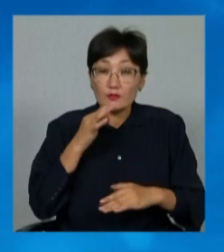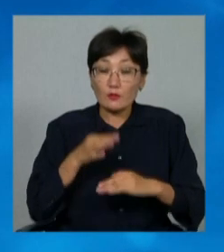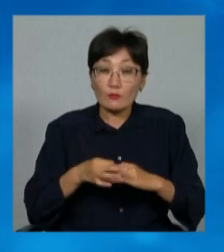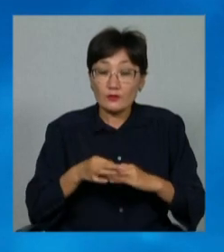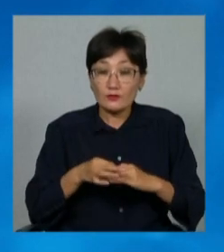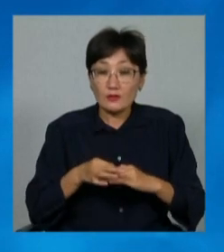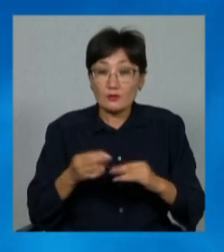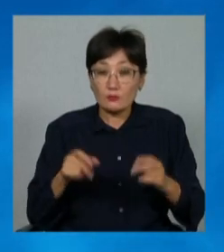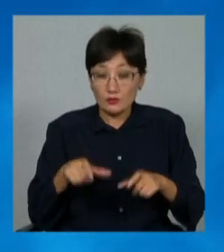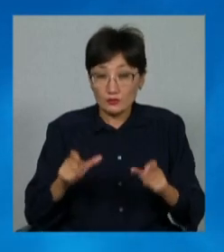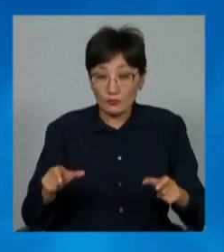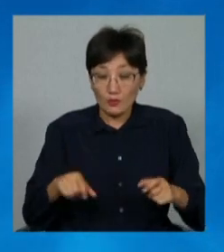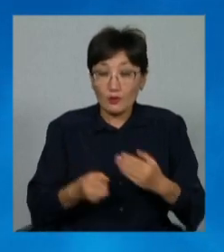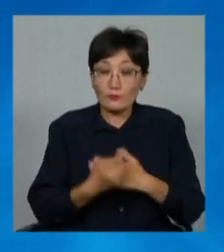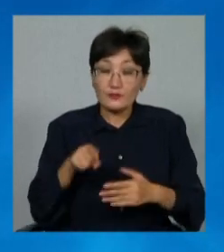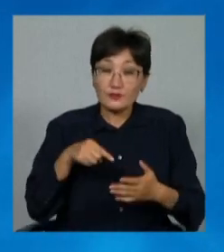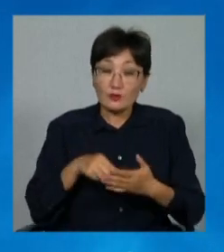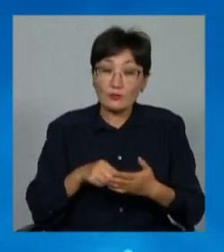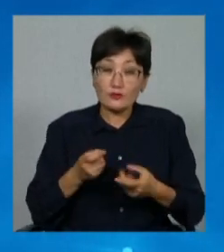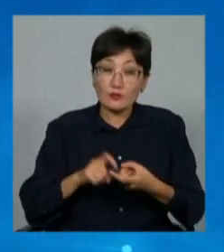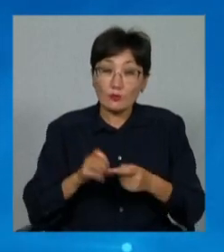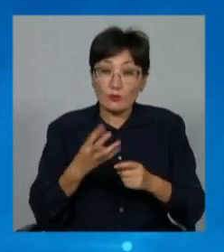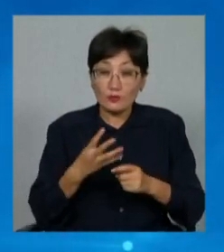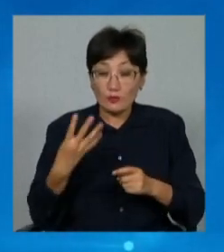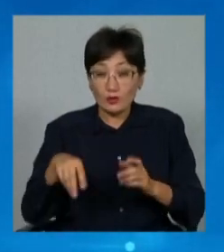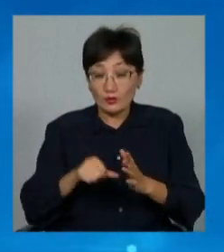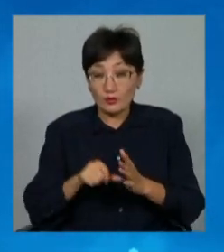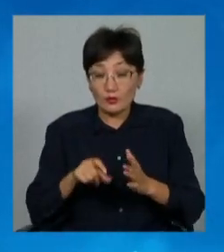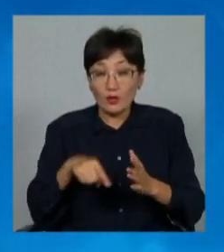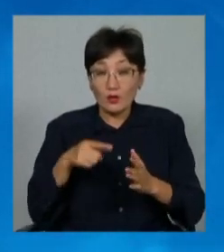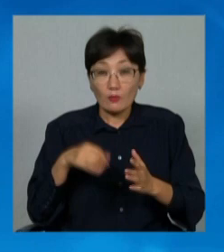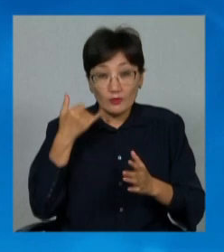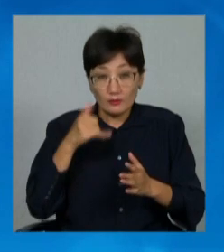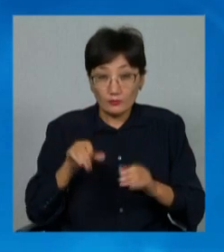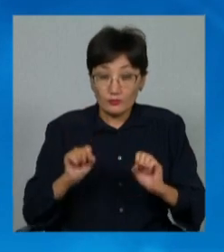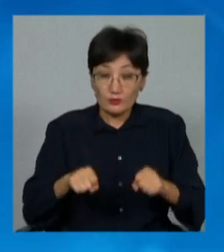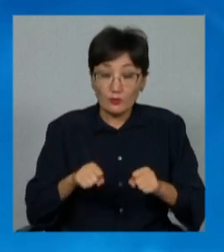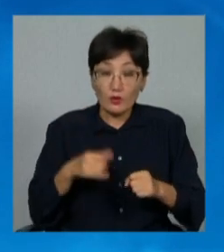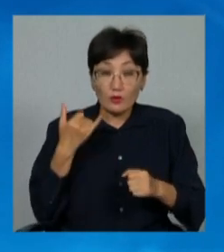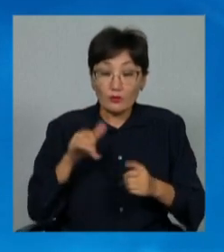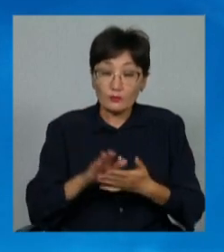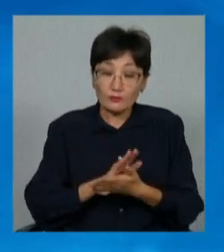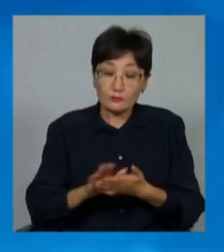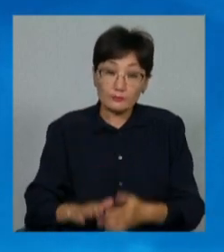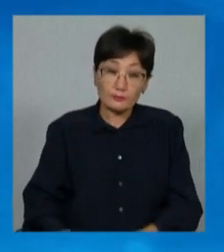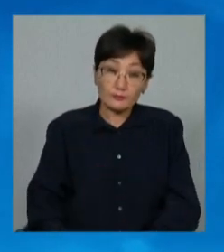сауалдарына жауап бере алады. Туындаған сұрақтар бойынша 14-46 байланыс орталығына хабарласуға болады, қоңырау шалу